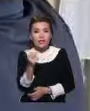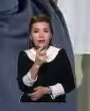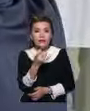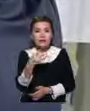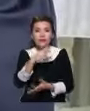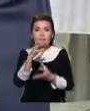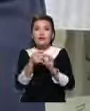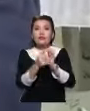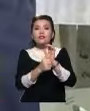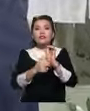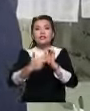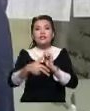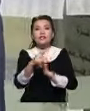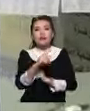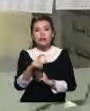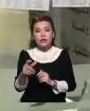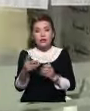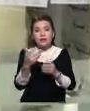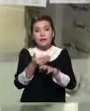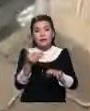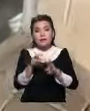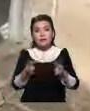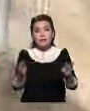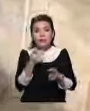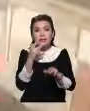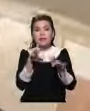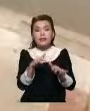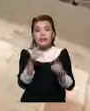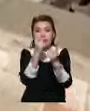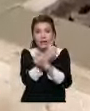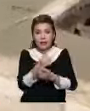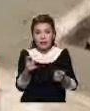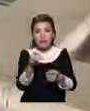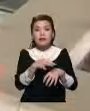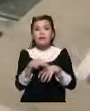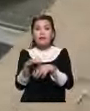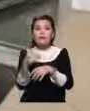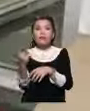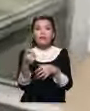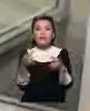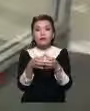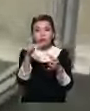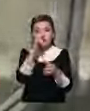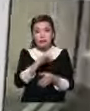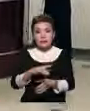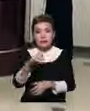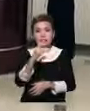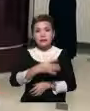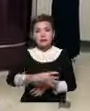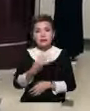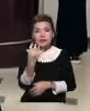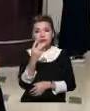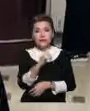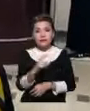Всего 630 человек. Днем ранее в Министерстве иностранных дел сообщали об эвакуации первой группы казахстанцев из